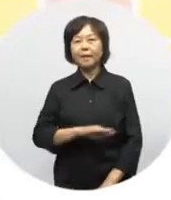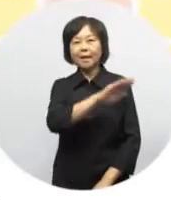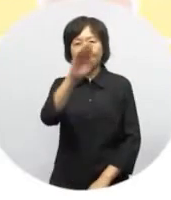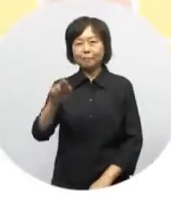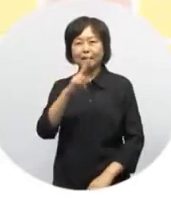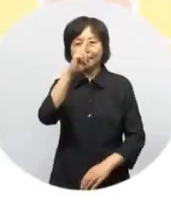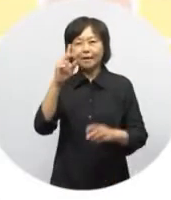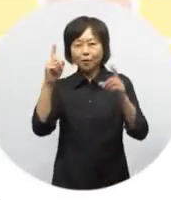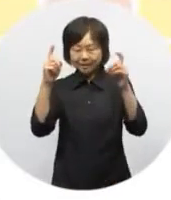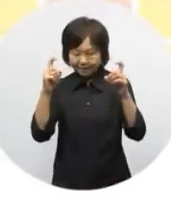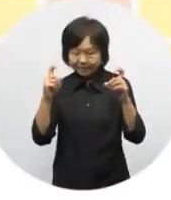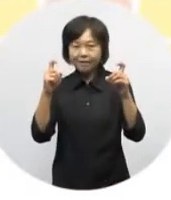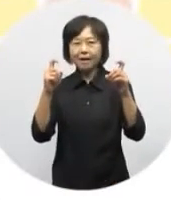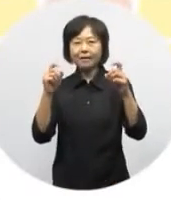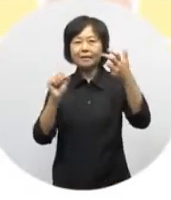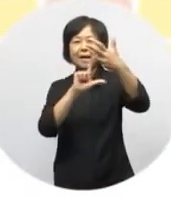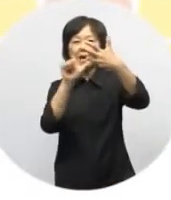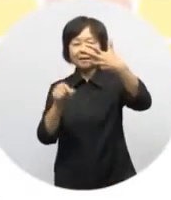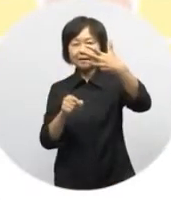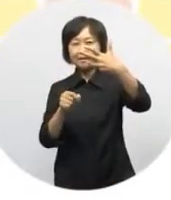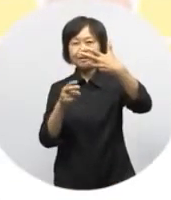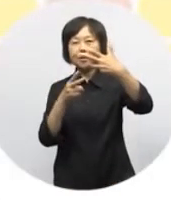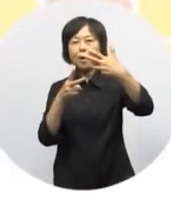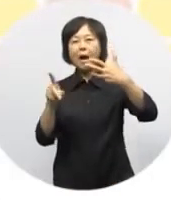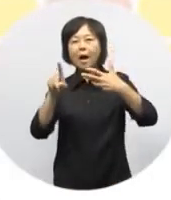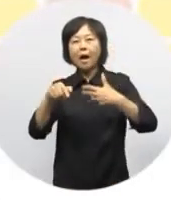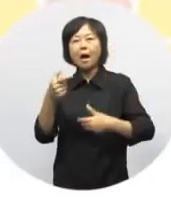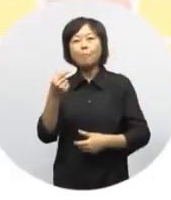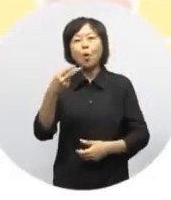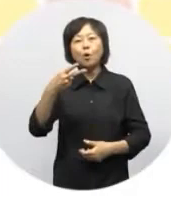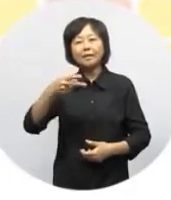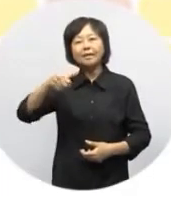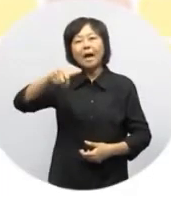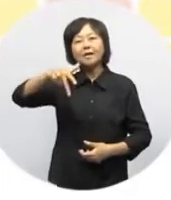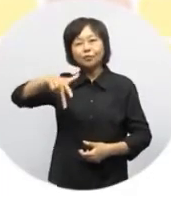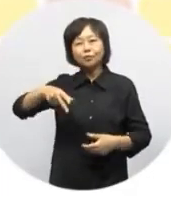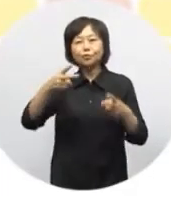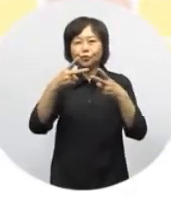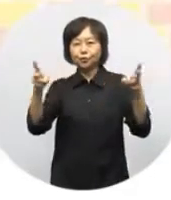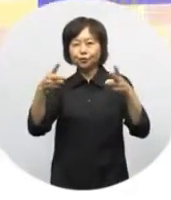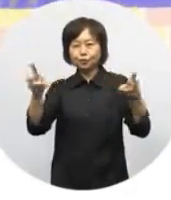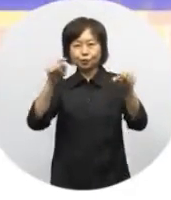皆さんこんにちは。8月のハーモニアスニュースの時間です。